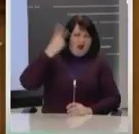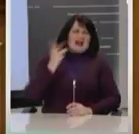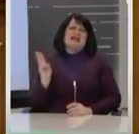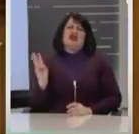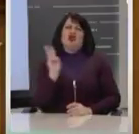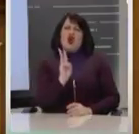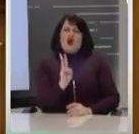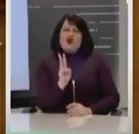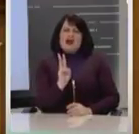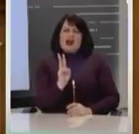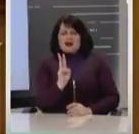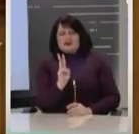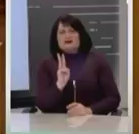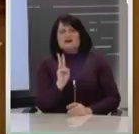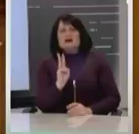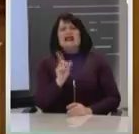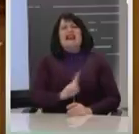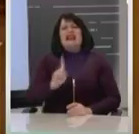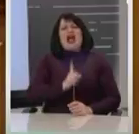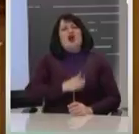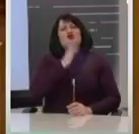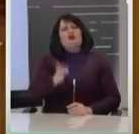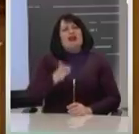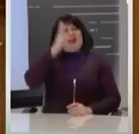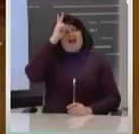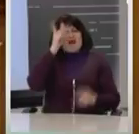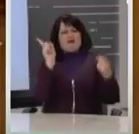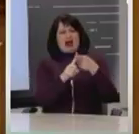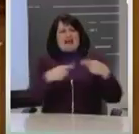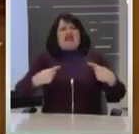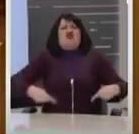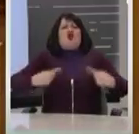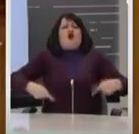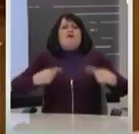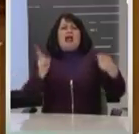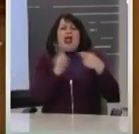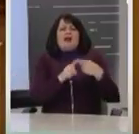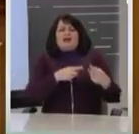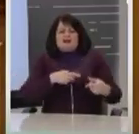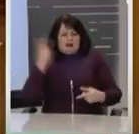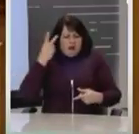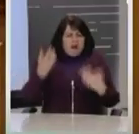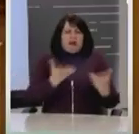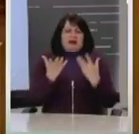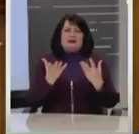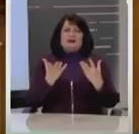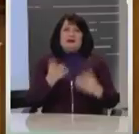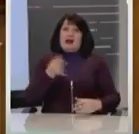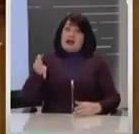θεσμούς. Ο αρχηγός σας πήγε ταξίδια στο Βερολίνο να συναντήσει τον κύριο Σόιμπλε. Και